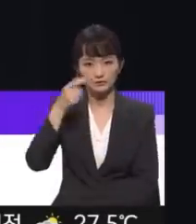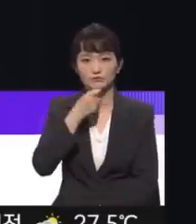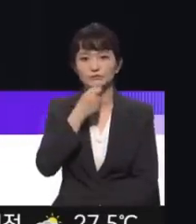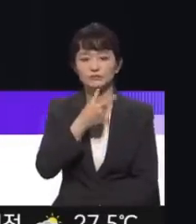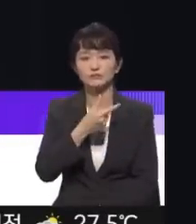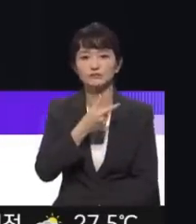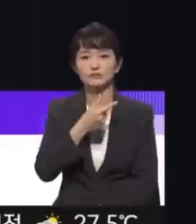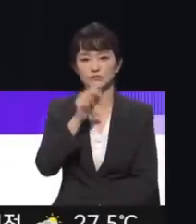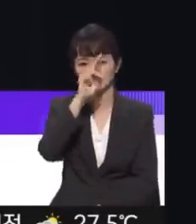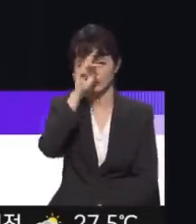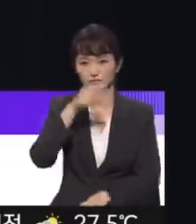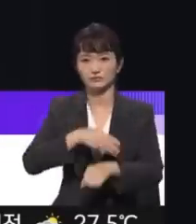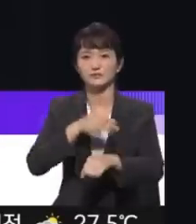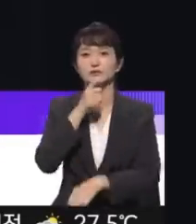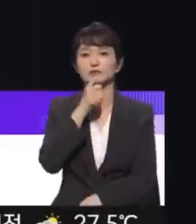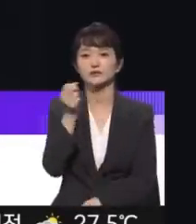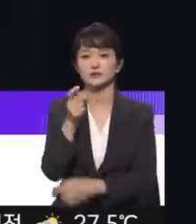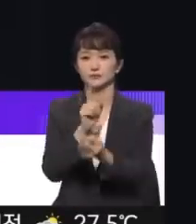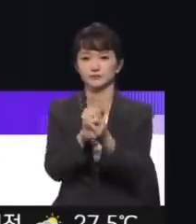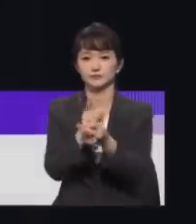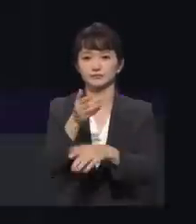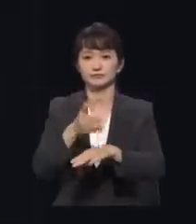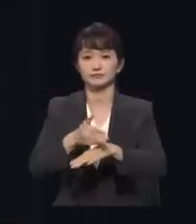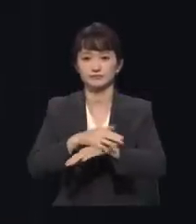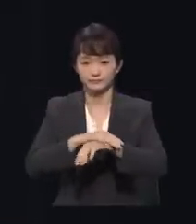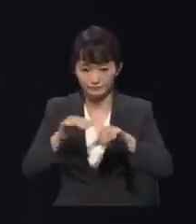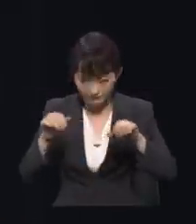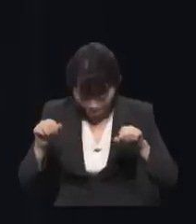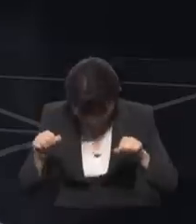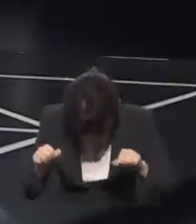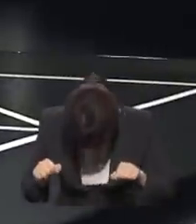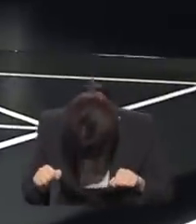월요일 오후 3시 50분에 다시 뵙겠습니다 고맙습니다